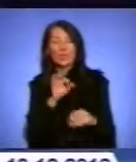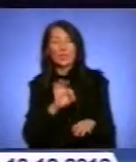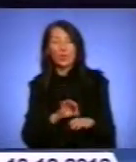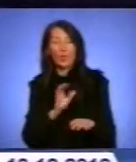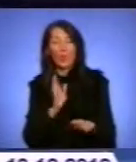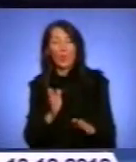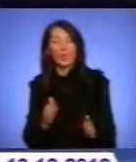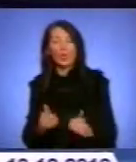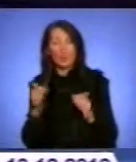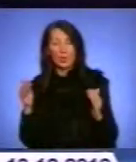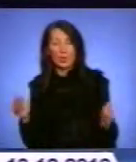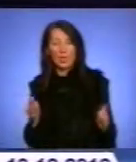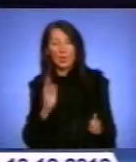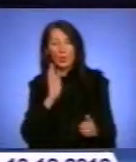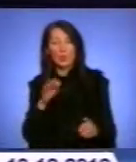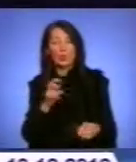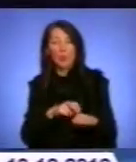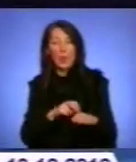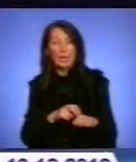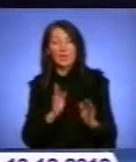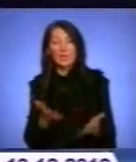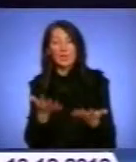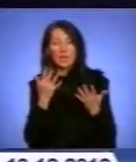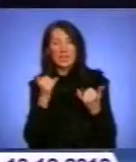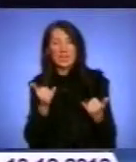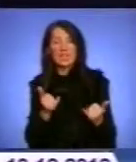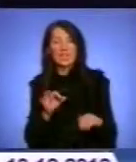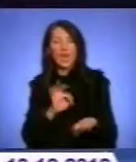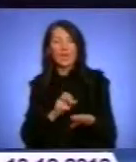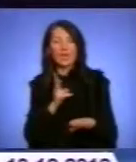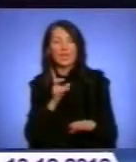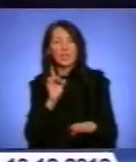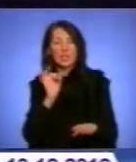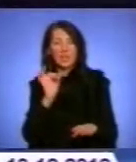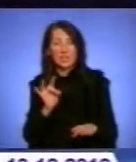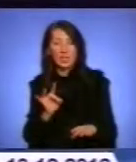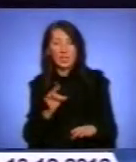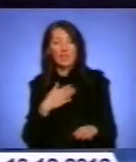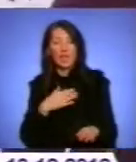рости, прогнозують медики. Хоча визнають, зараз хворих на кір у нашій області меншає.